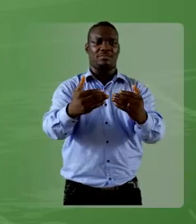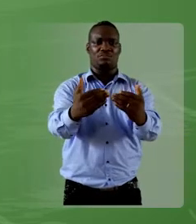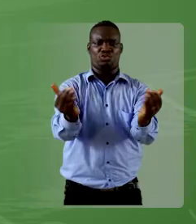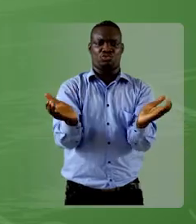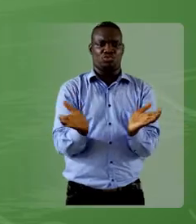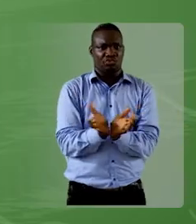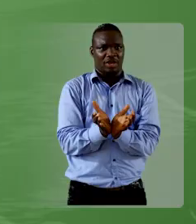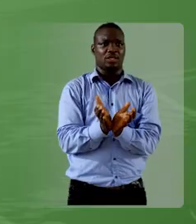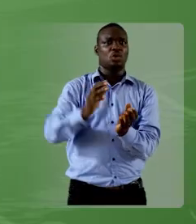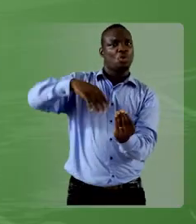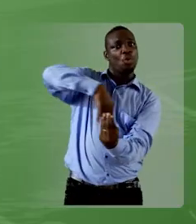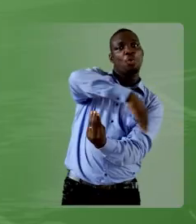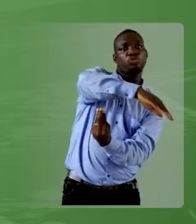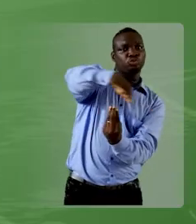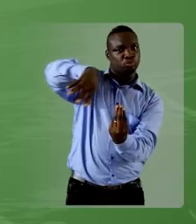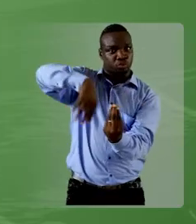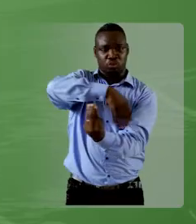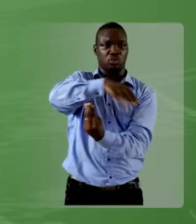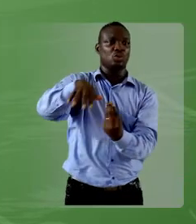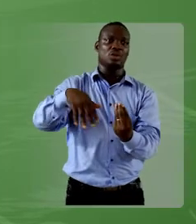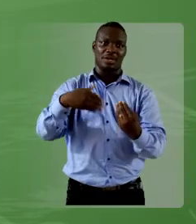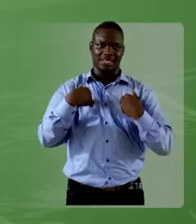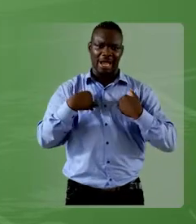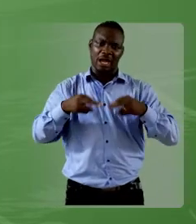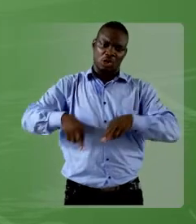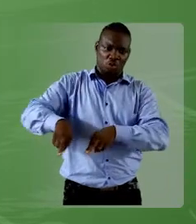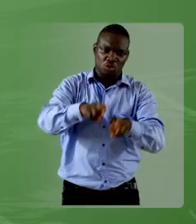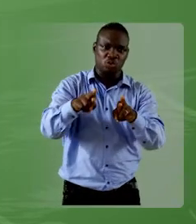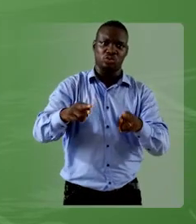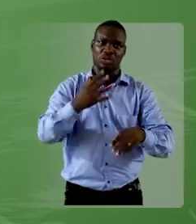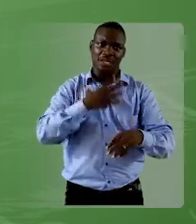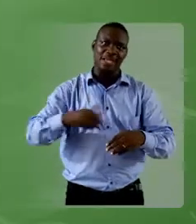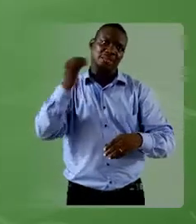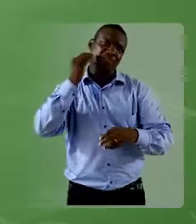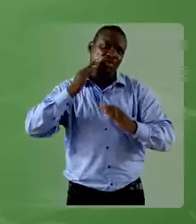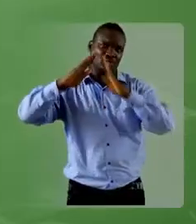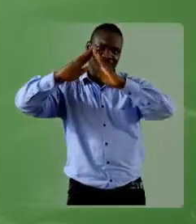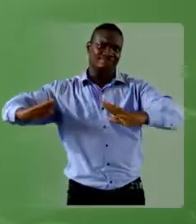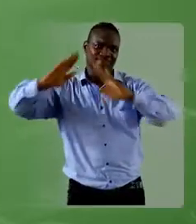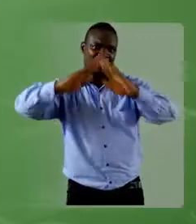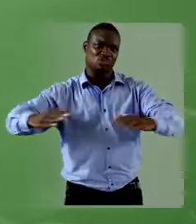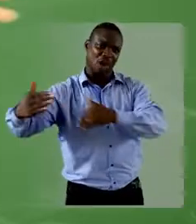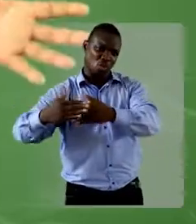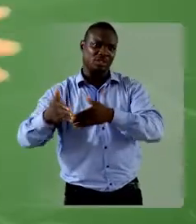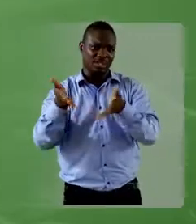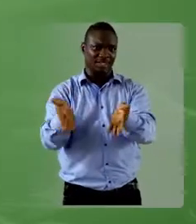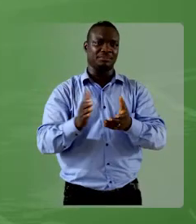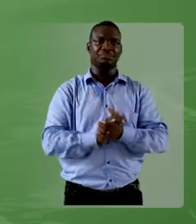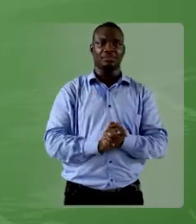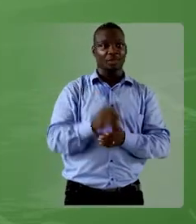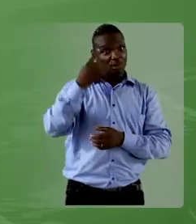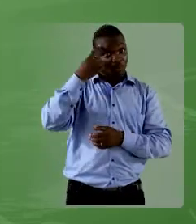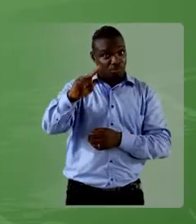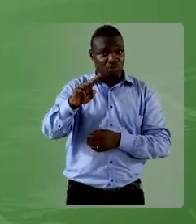cuvette autour duquel on observe des routes et des habitations. Pour le document